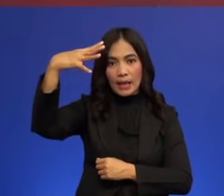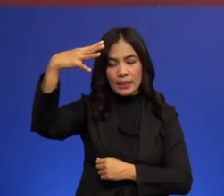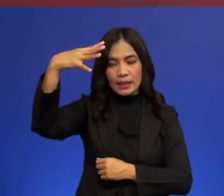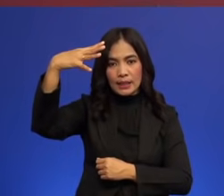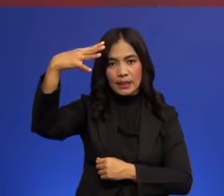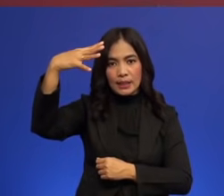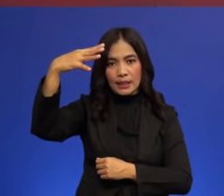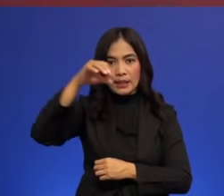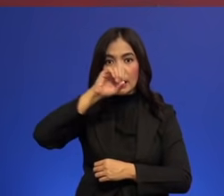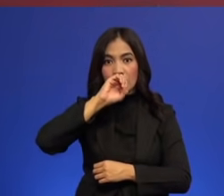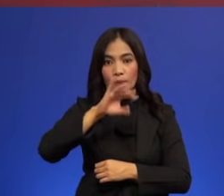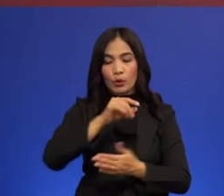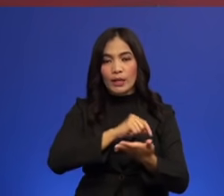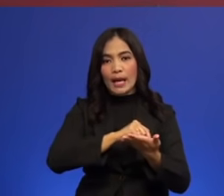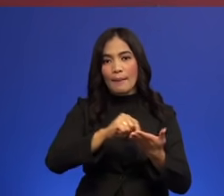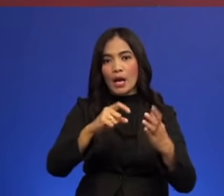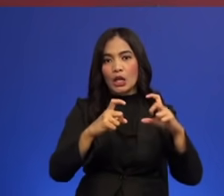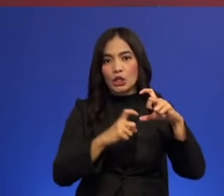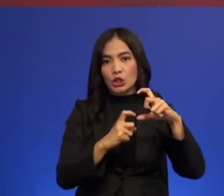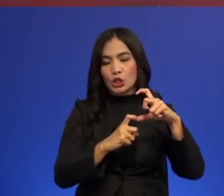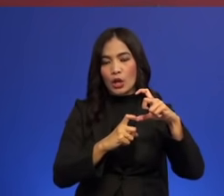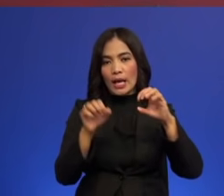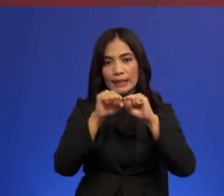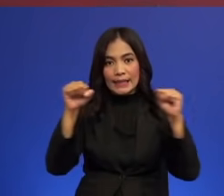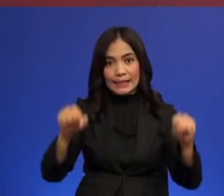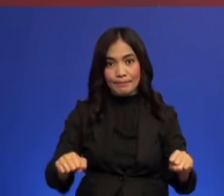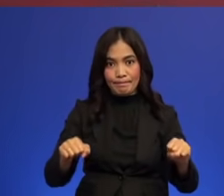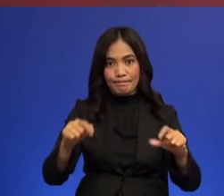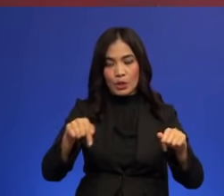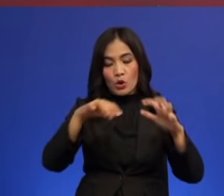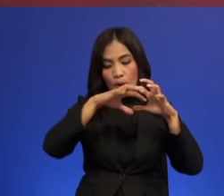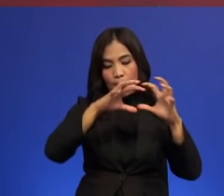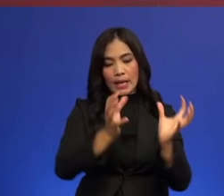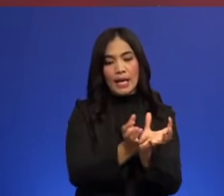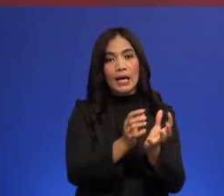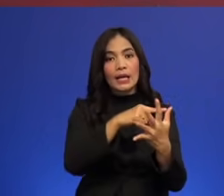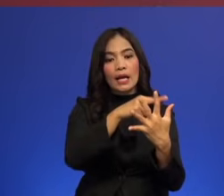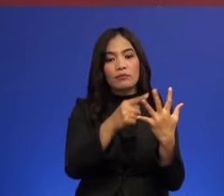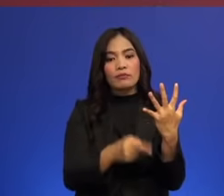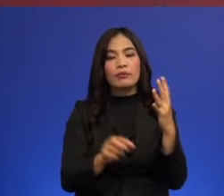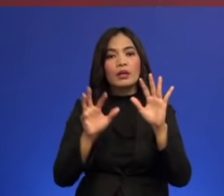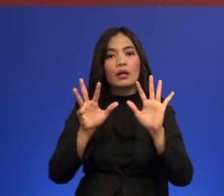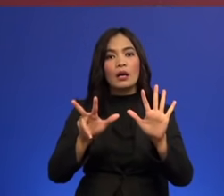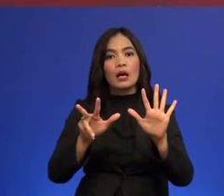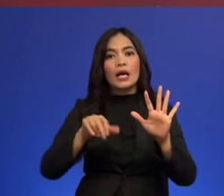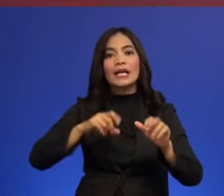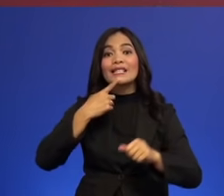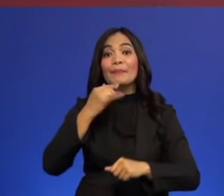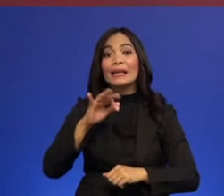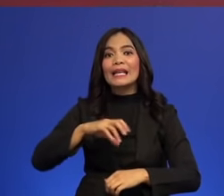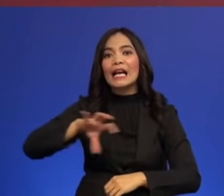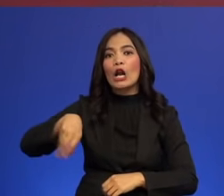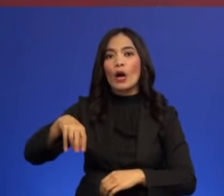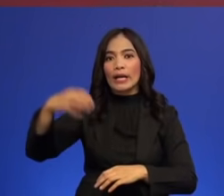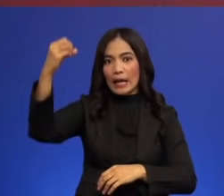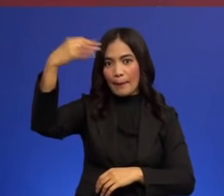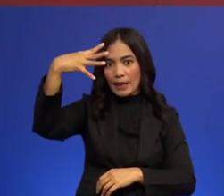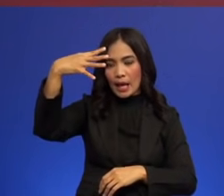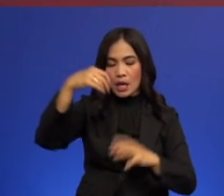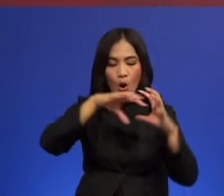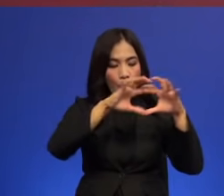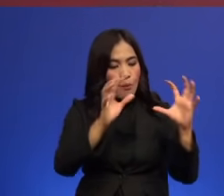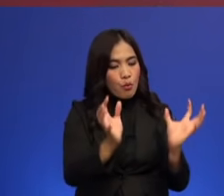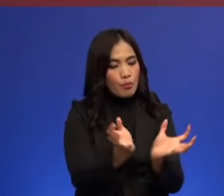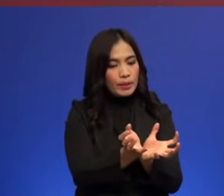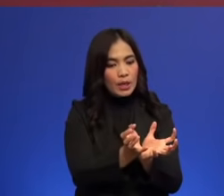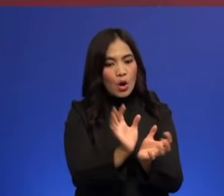system. Satu dari 8 planet di keluarga matahari. Bumi